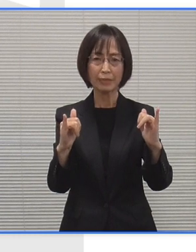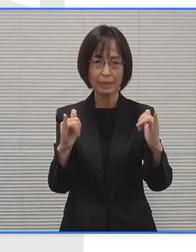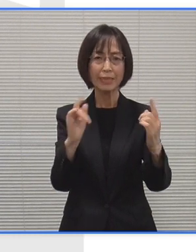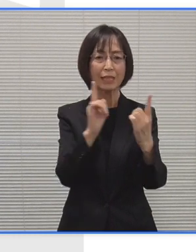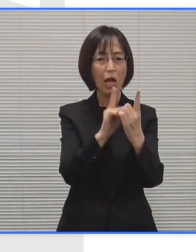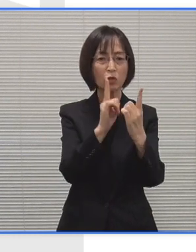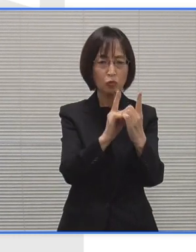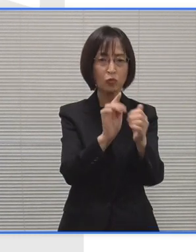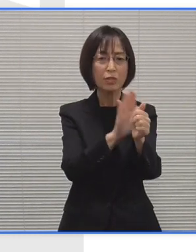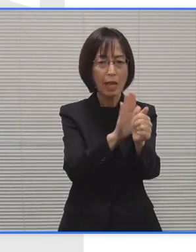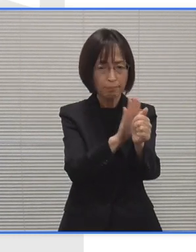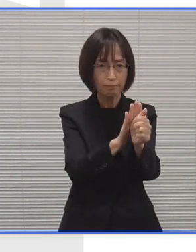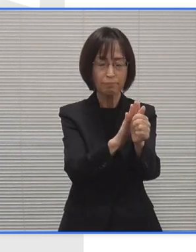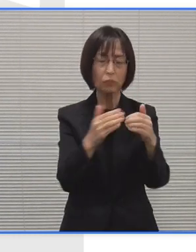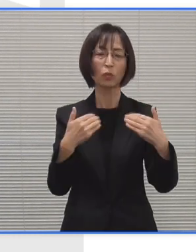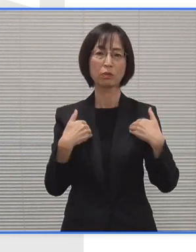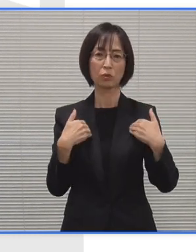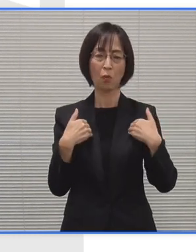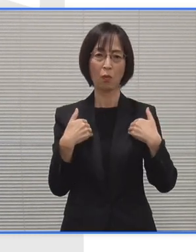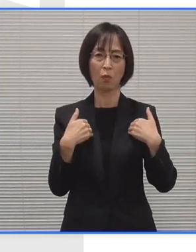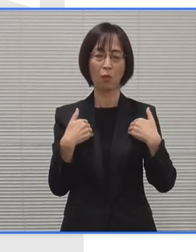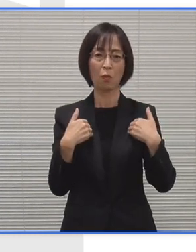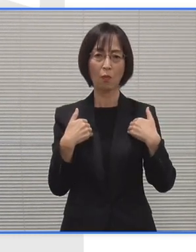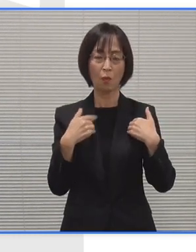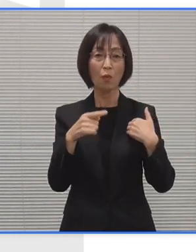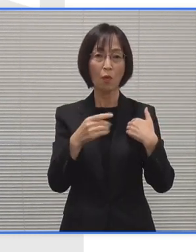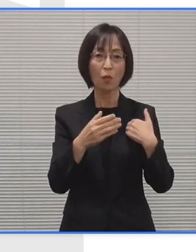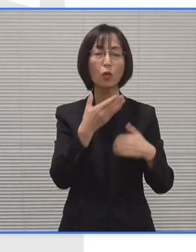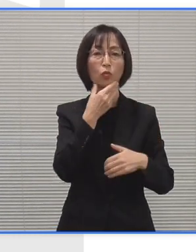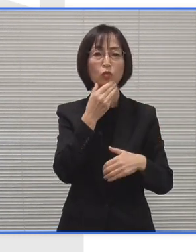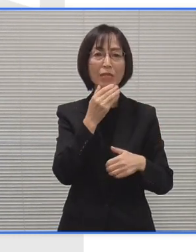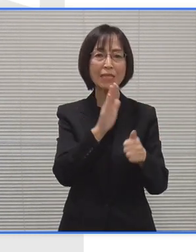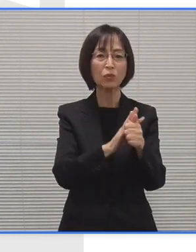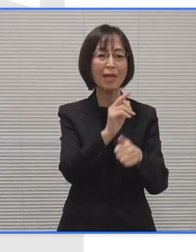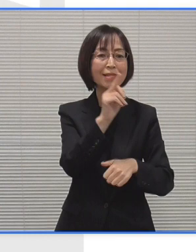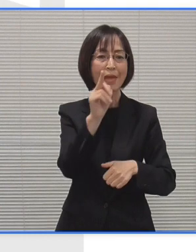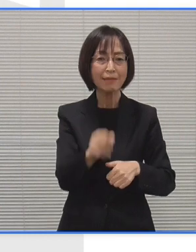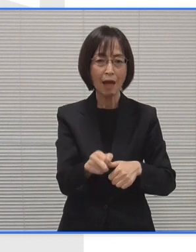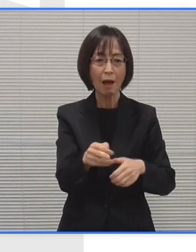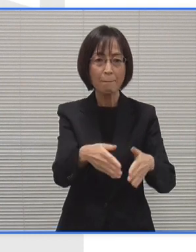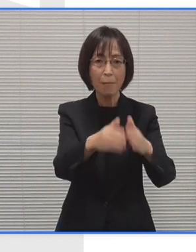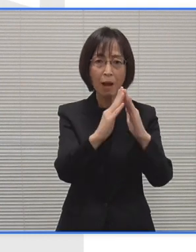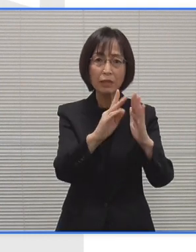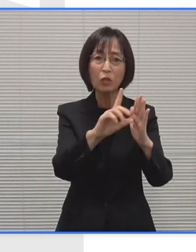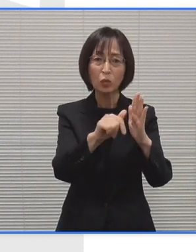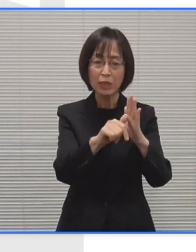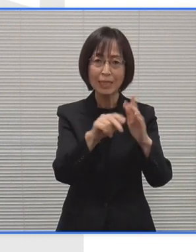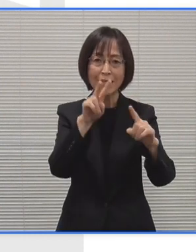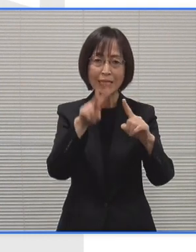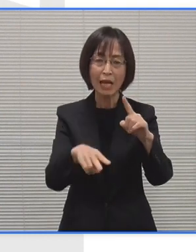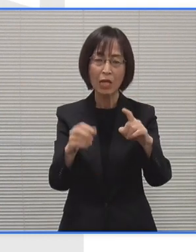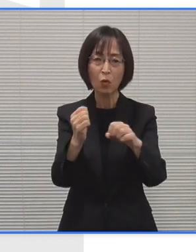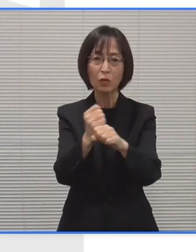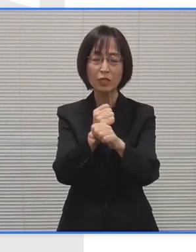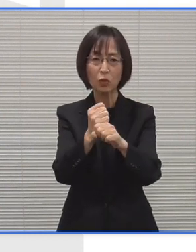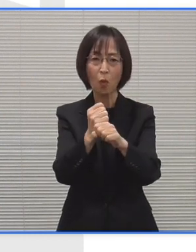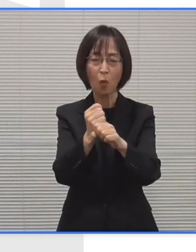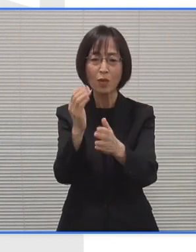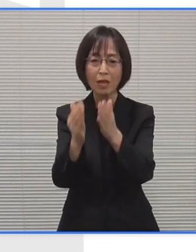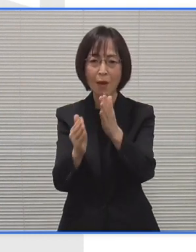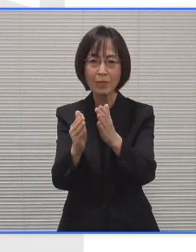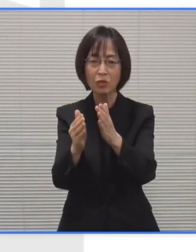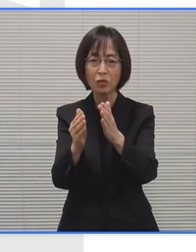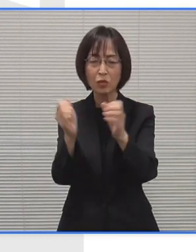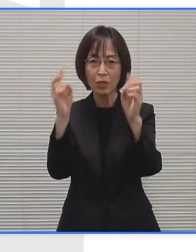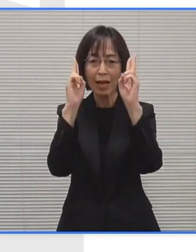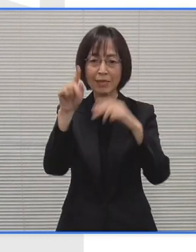支援っていうのも当然ありますので、その福祉救援センターになった時に介護サービス事業者の方が応